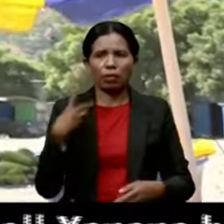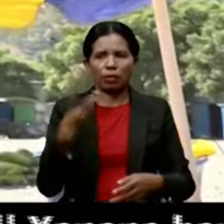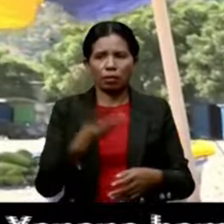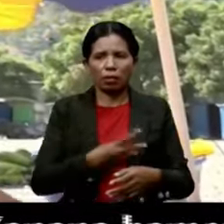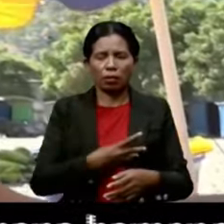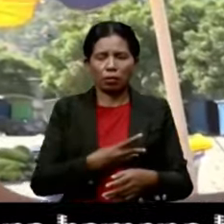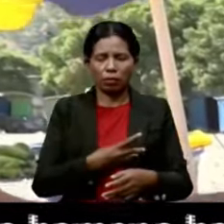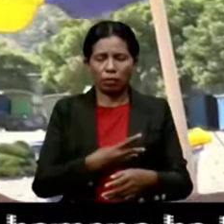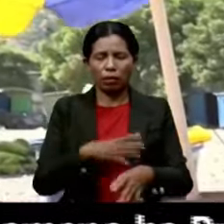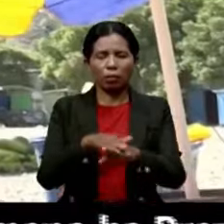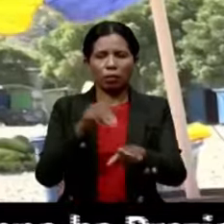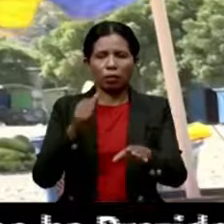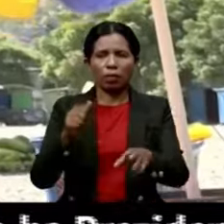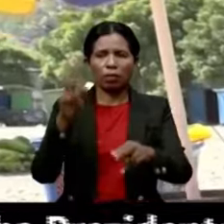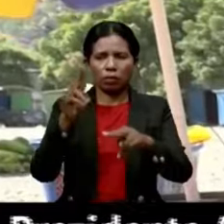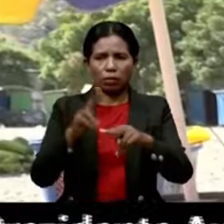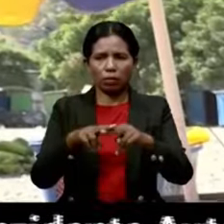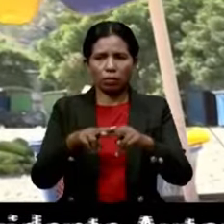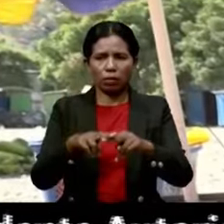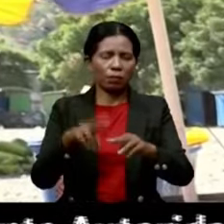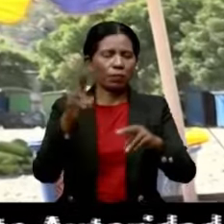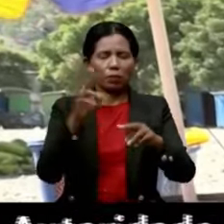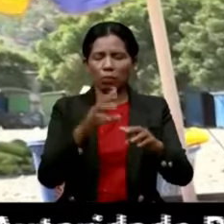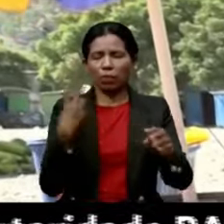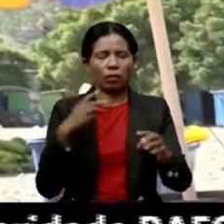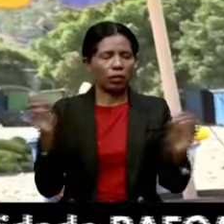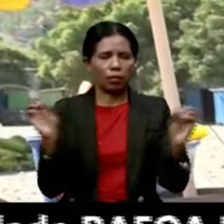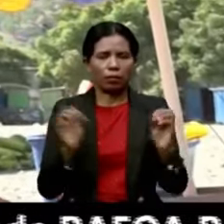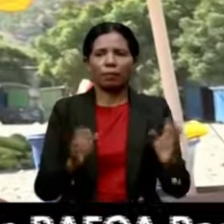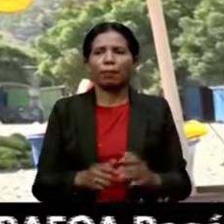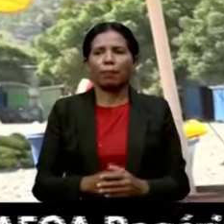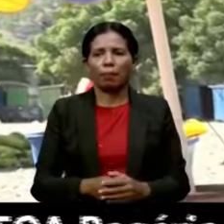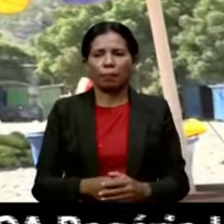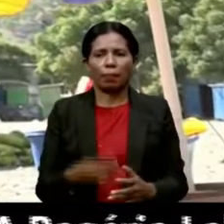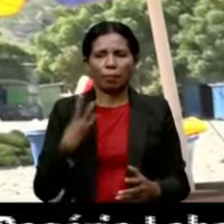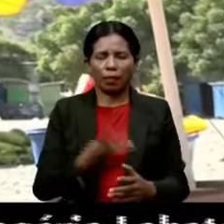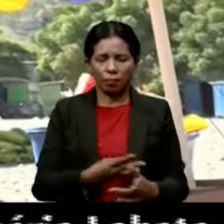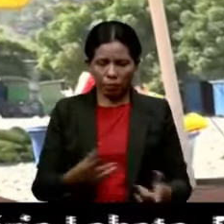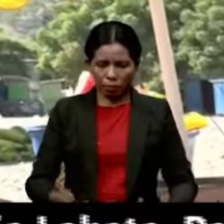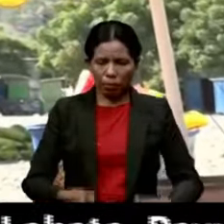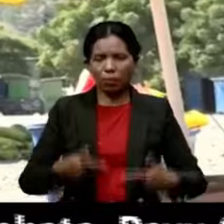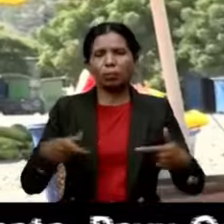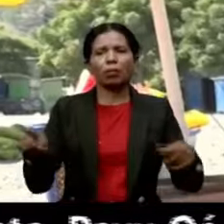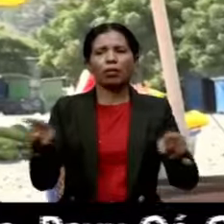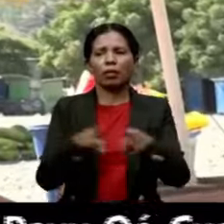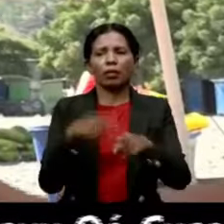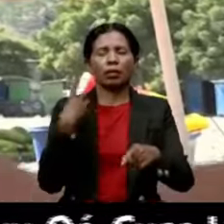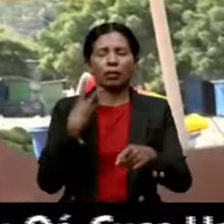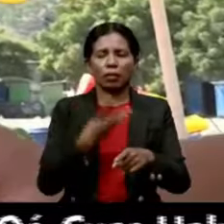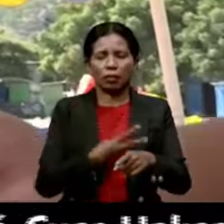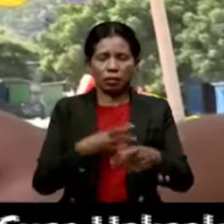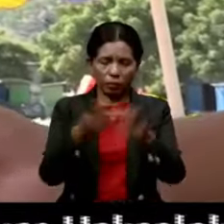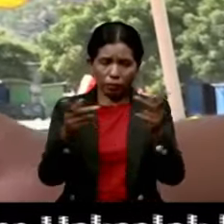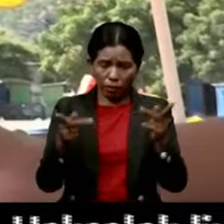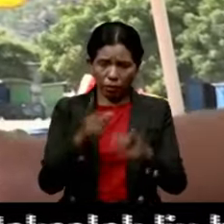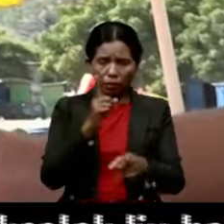buru fale be bo sira thur fale bara ami mak thur hore be kader la he amne moris ma khane sane ami hakarak fati ni da